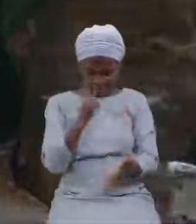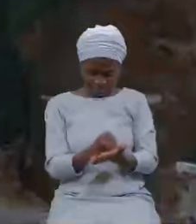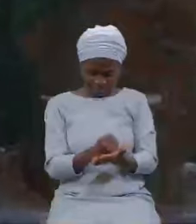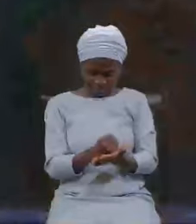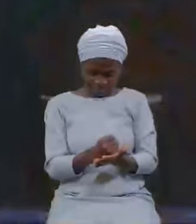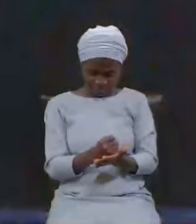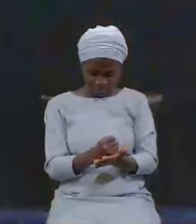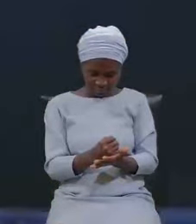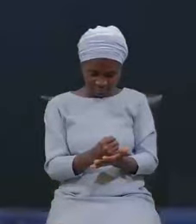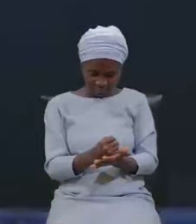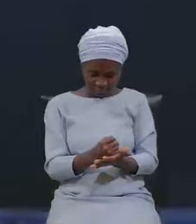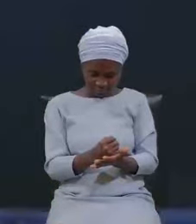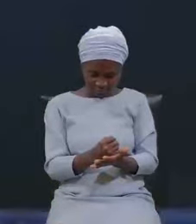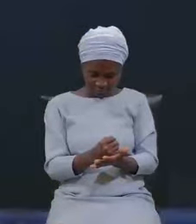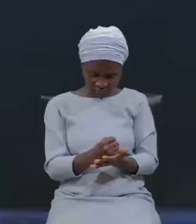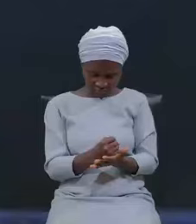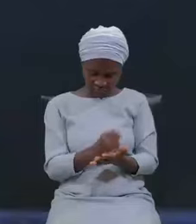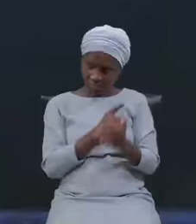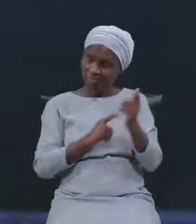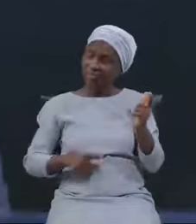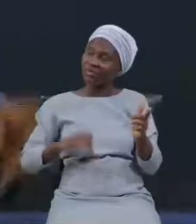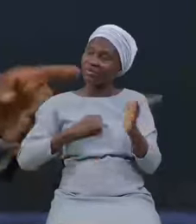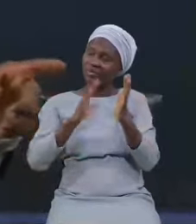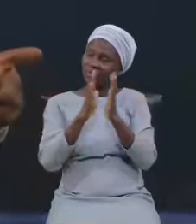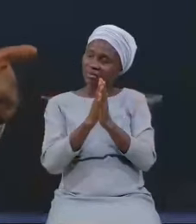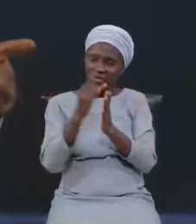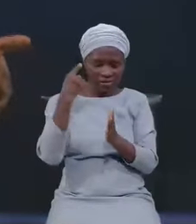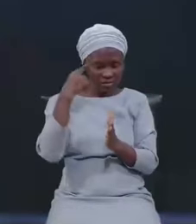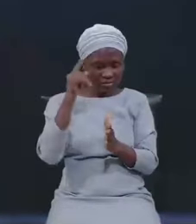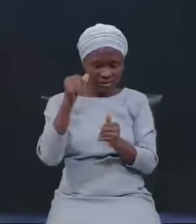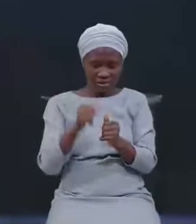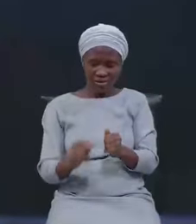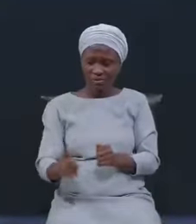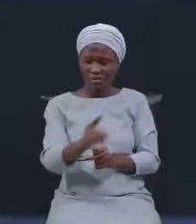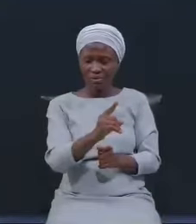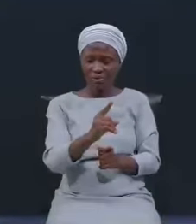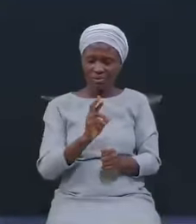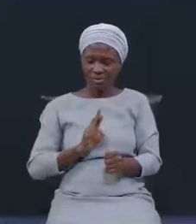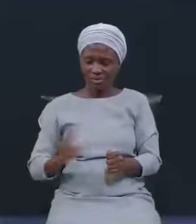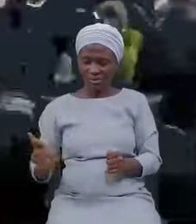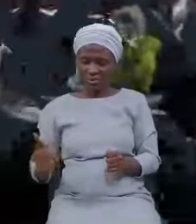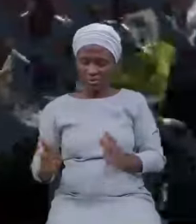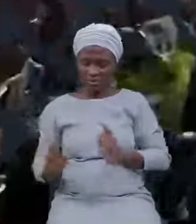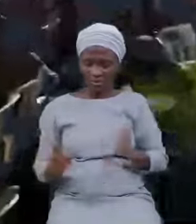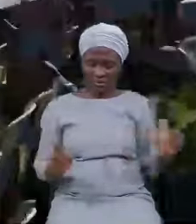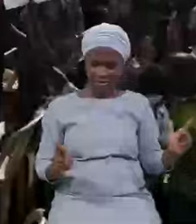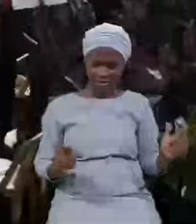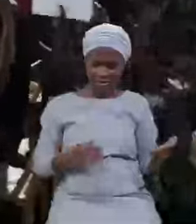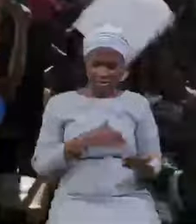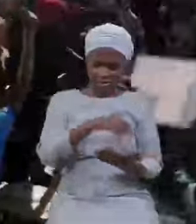Seigneur, je prie pour chacun, à gauche, à droite, au milieu, derrière,